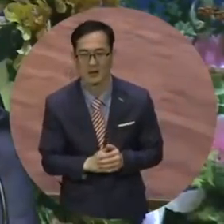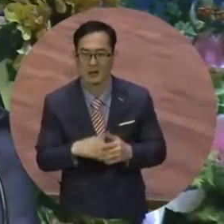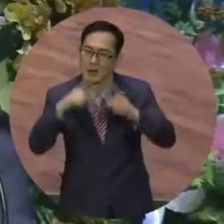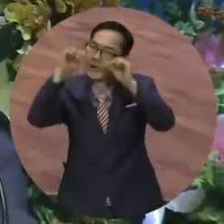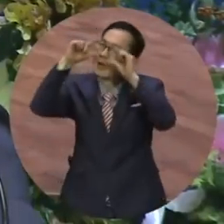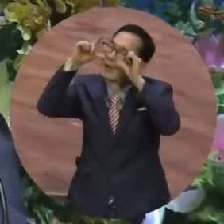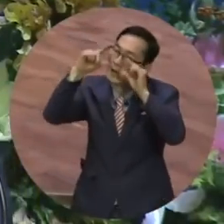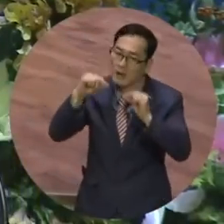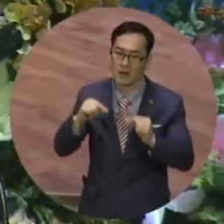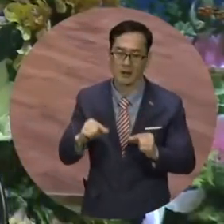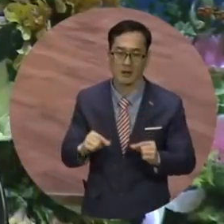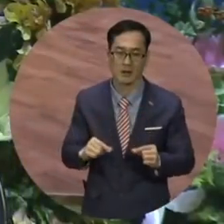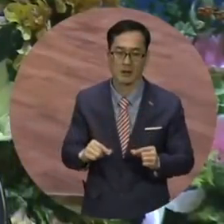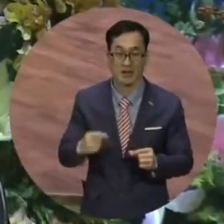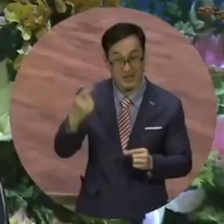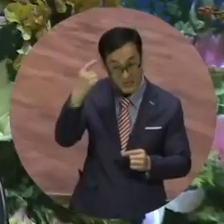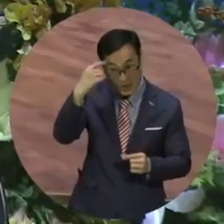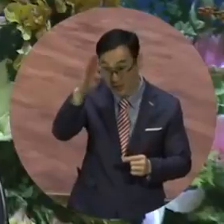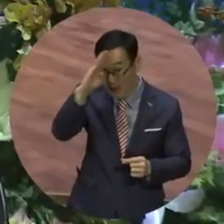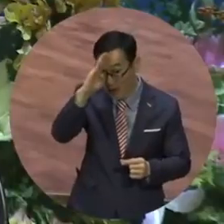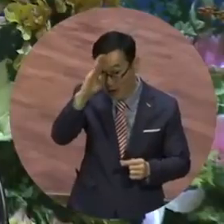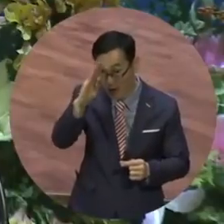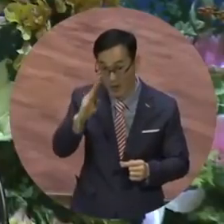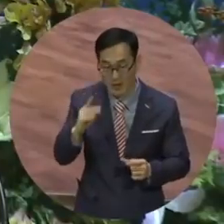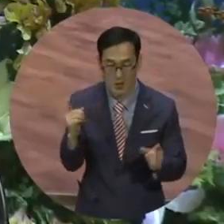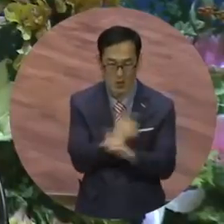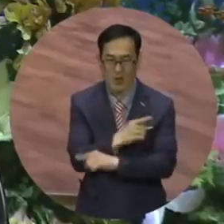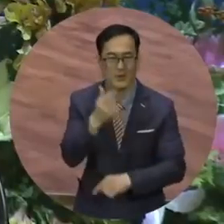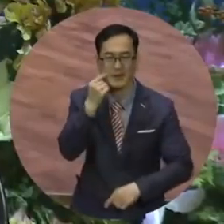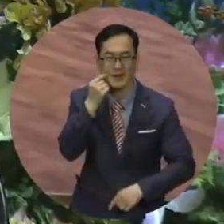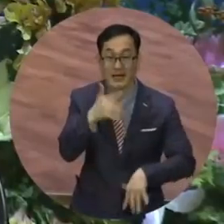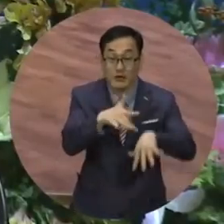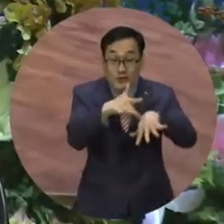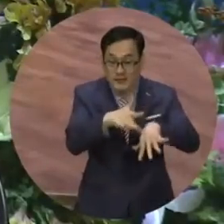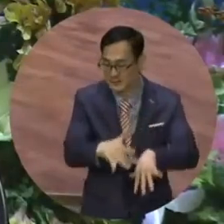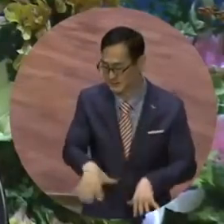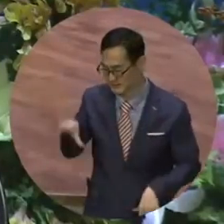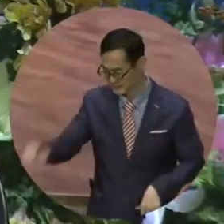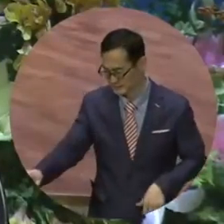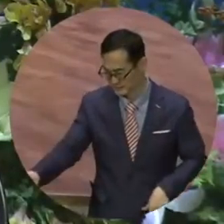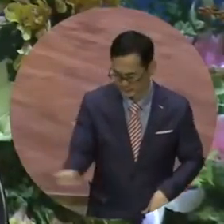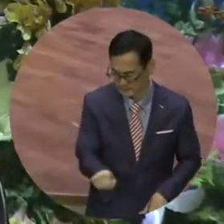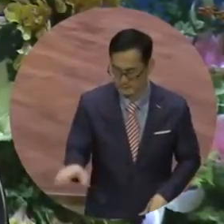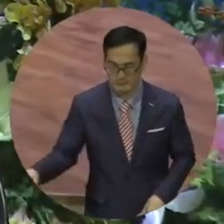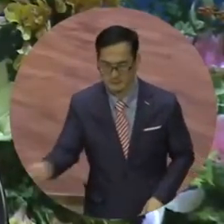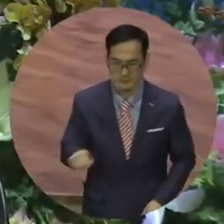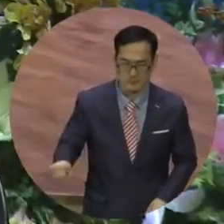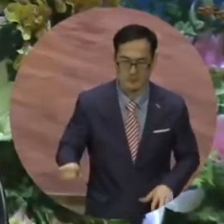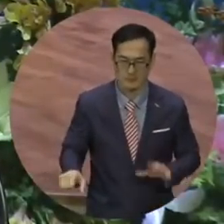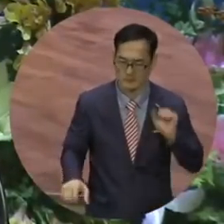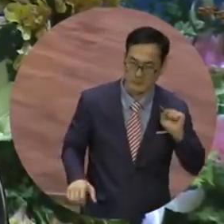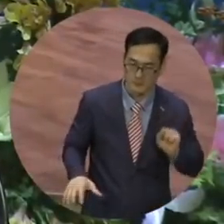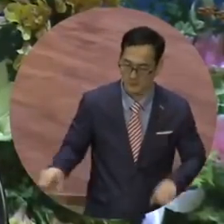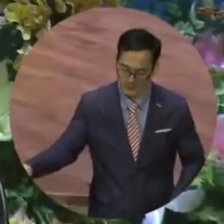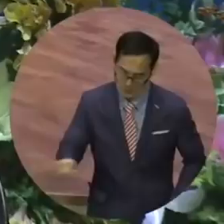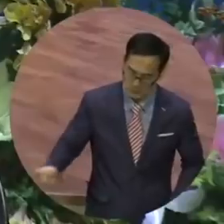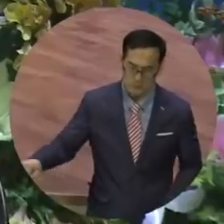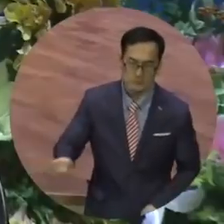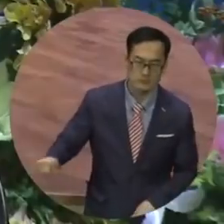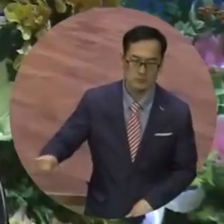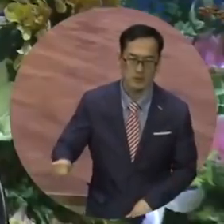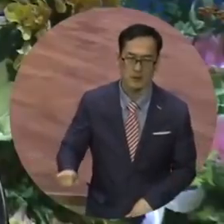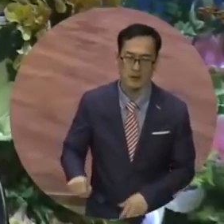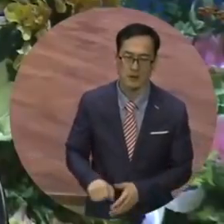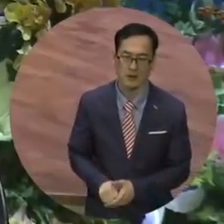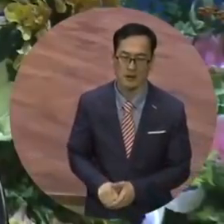정신병을요 못 고쳐요. 귀신이 돌아 딱 잡아놓으면요. 계속 이상한 짓 한대. 왜 길 가다 사람 죽입니까?